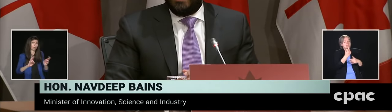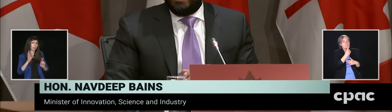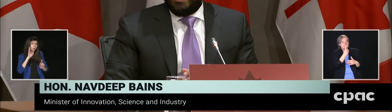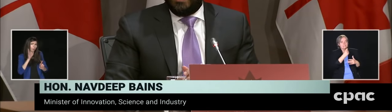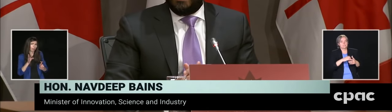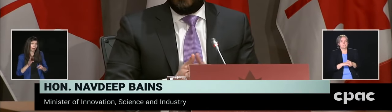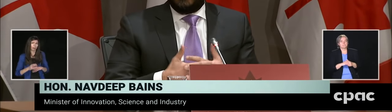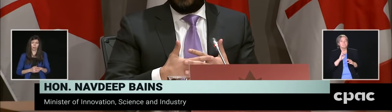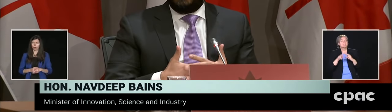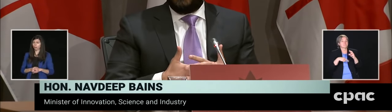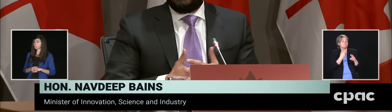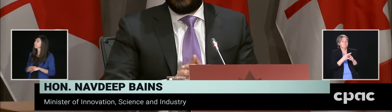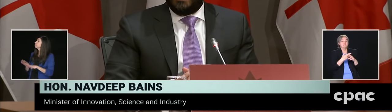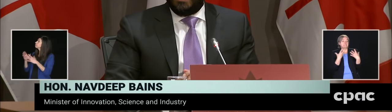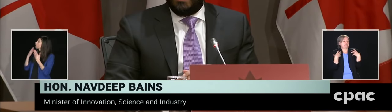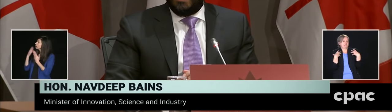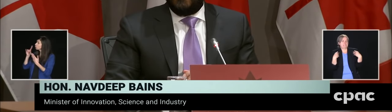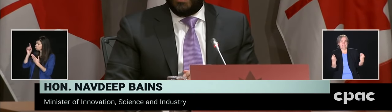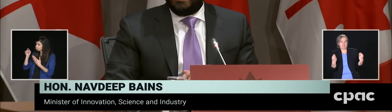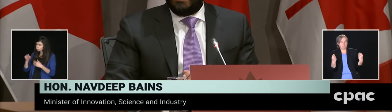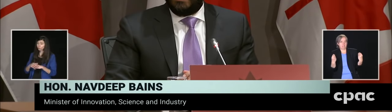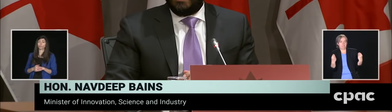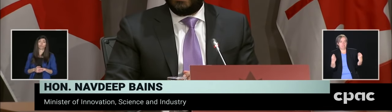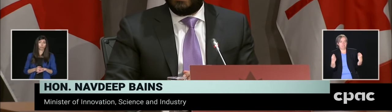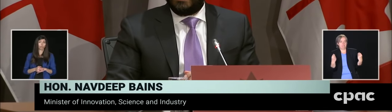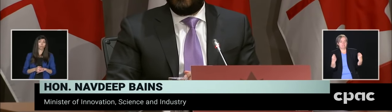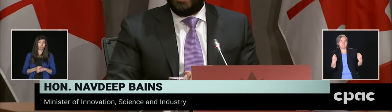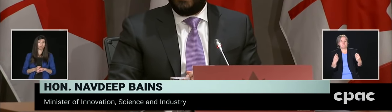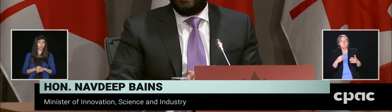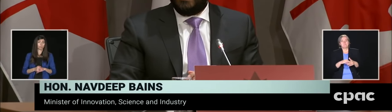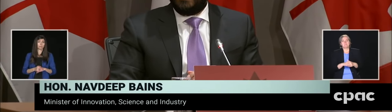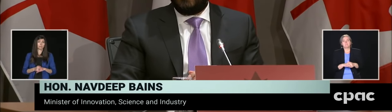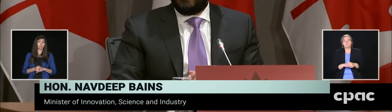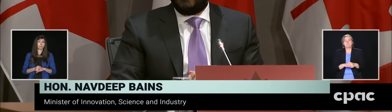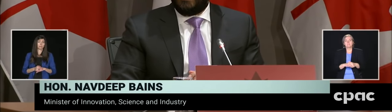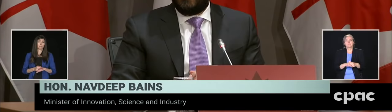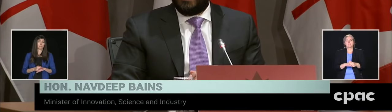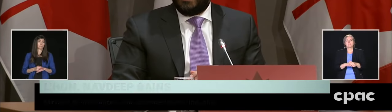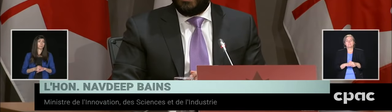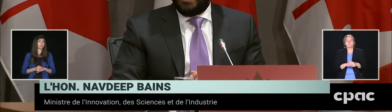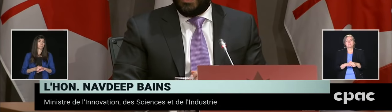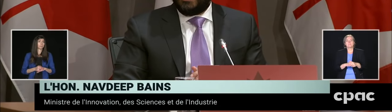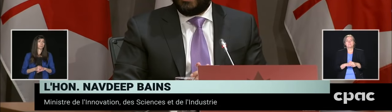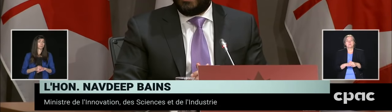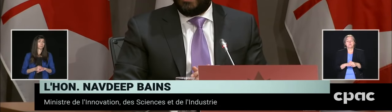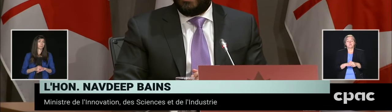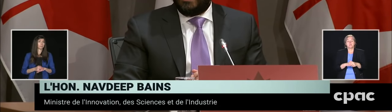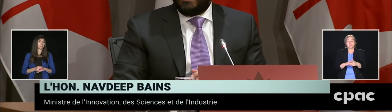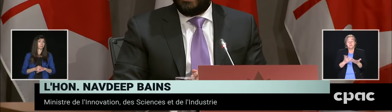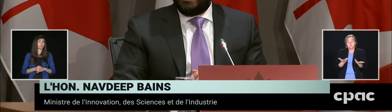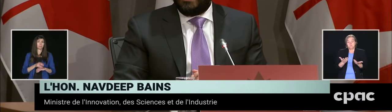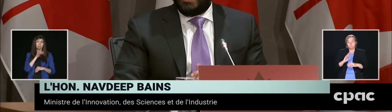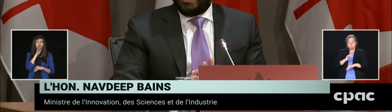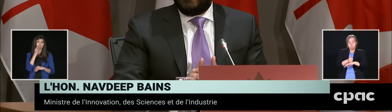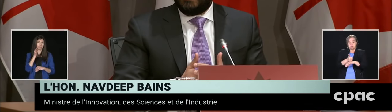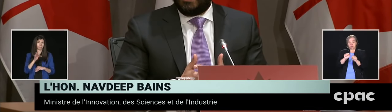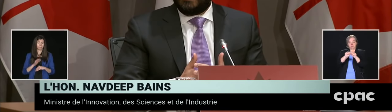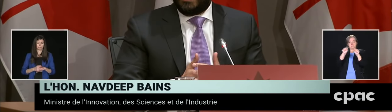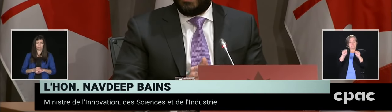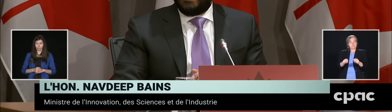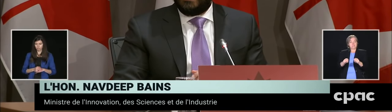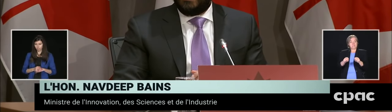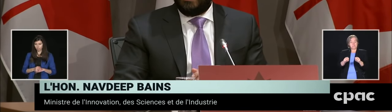simple. Je pense avec le système maintenant, nous pouvons acheter